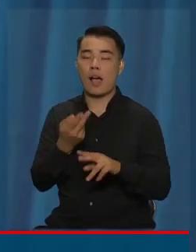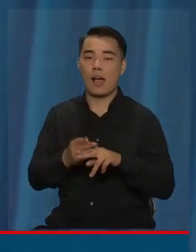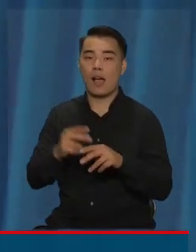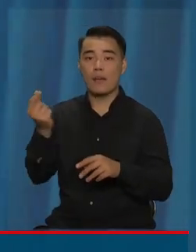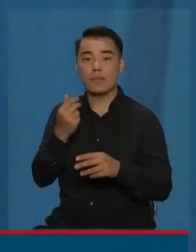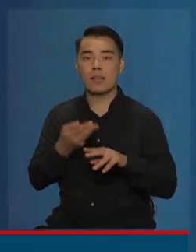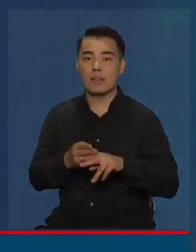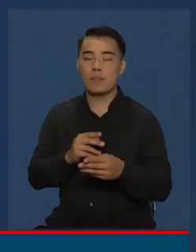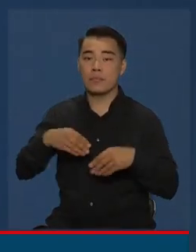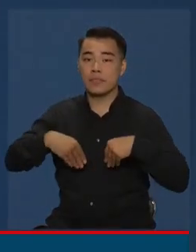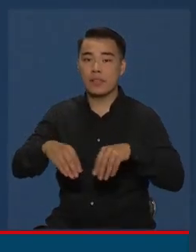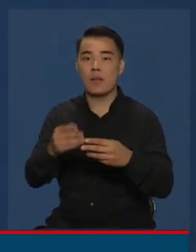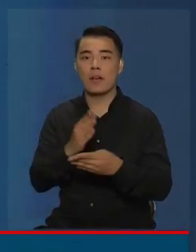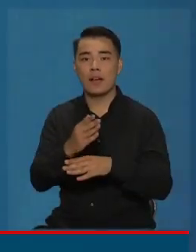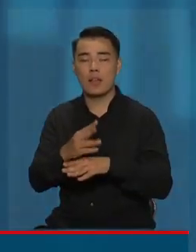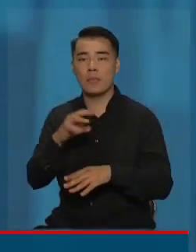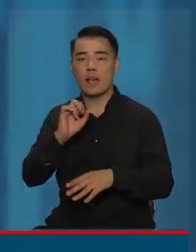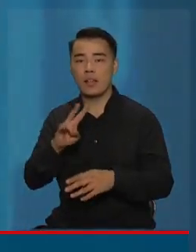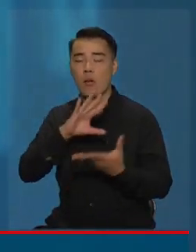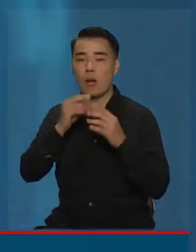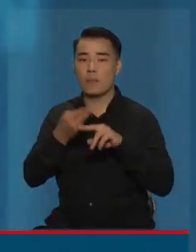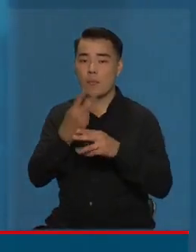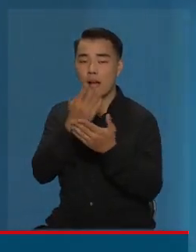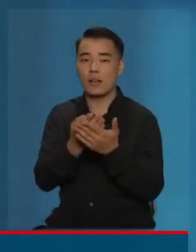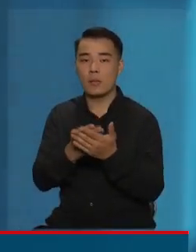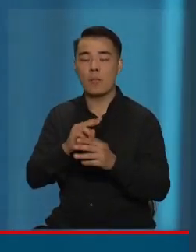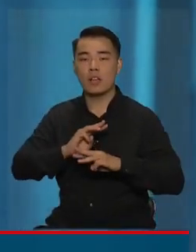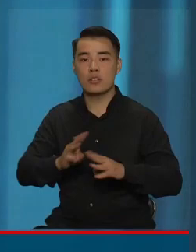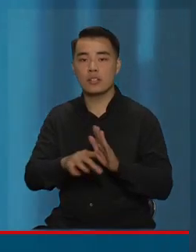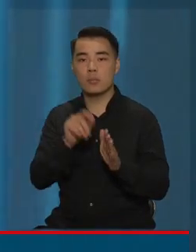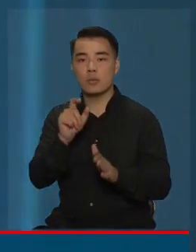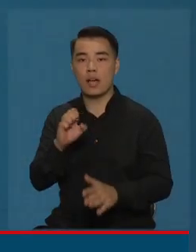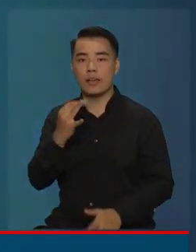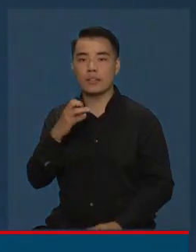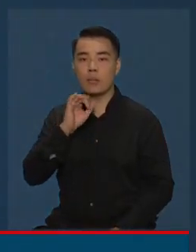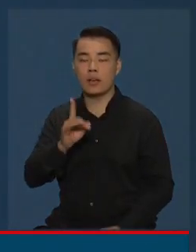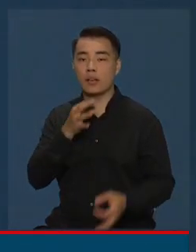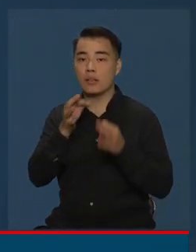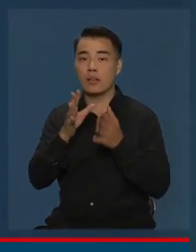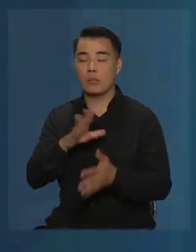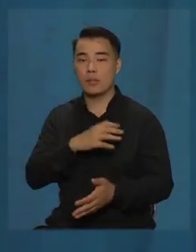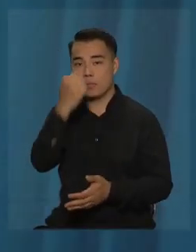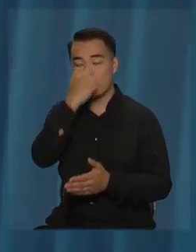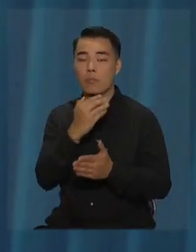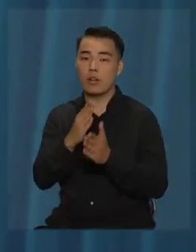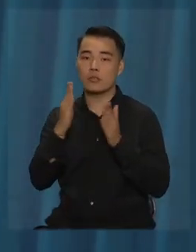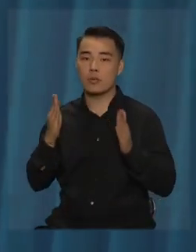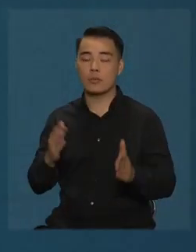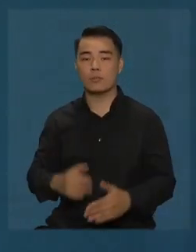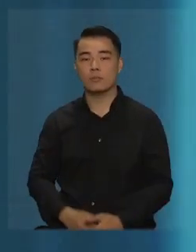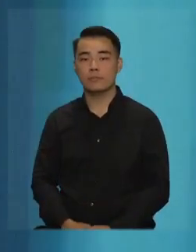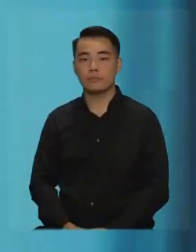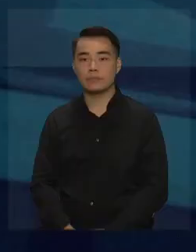он нан осы жалпы шаруалардың мәселесін мәжіліс депутаты Айдарбек Қожаназаровпен талқылаған едік. Ал біз хабарымызды әрмен